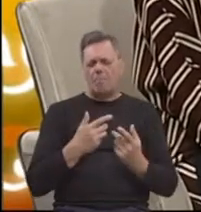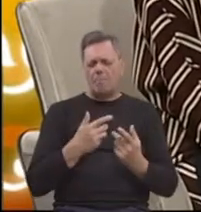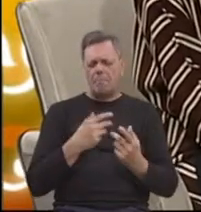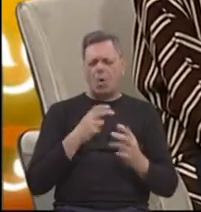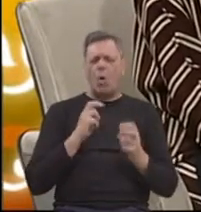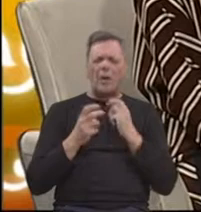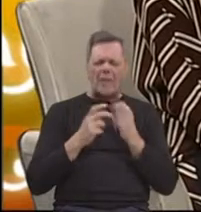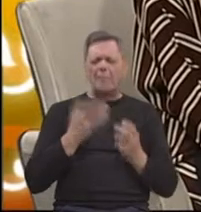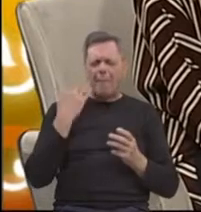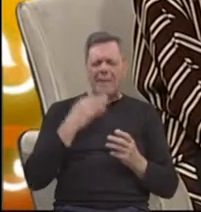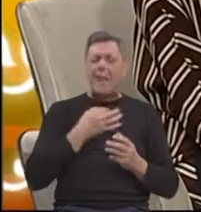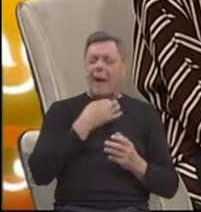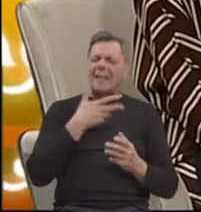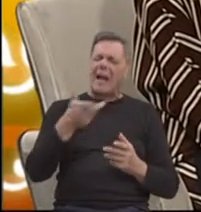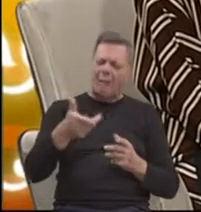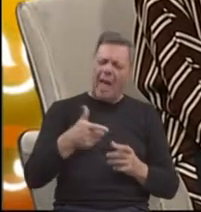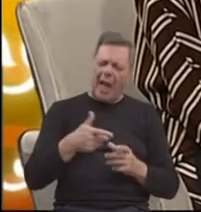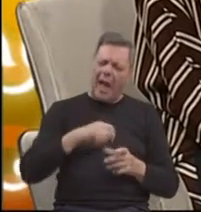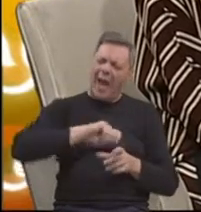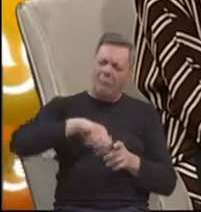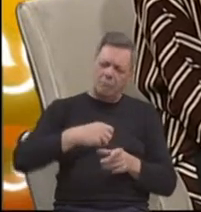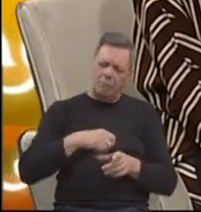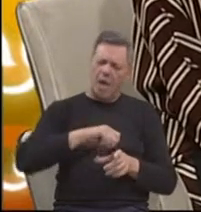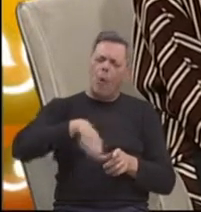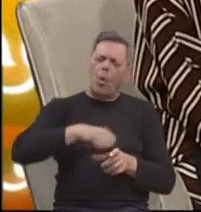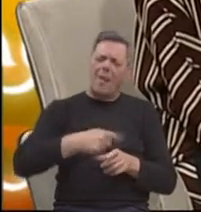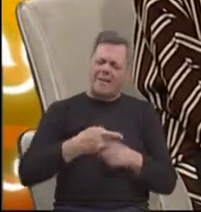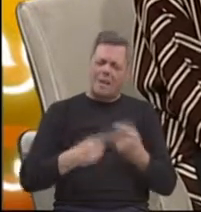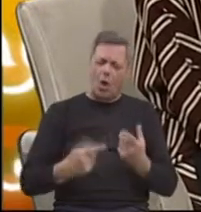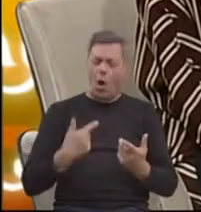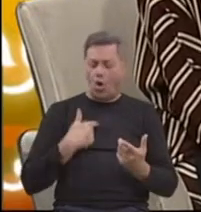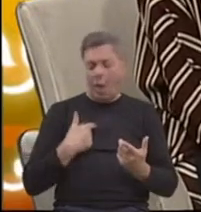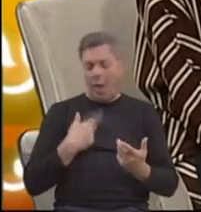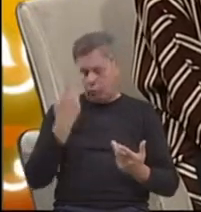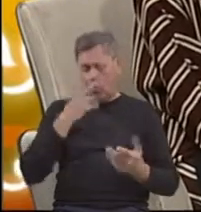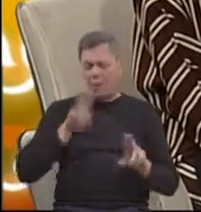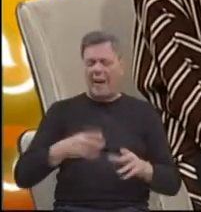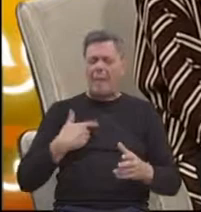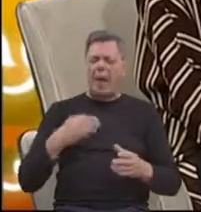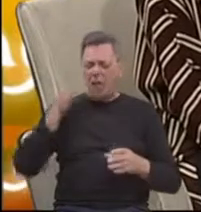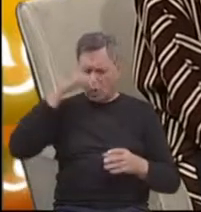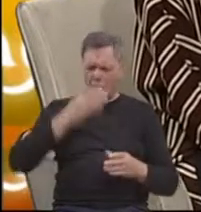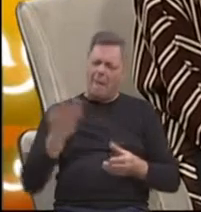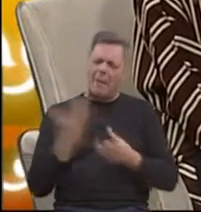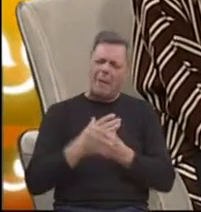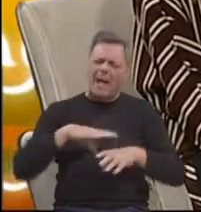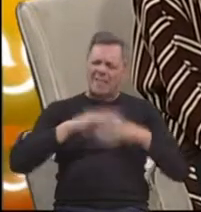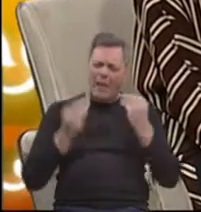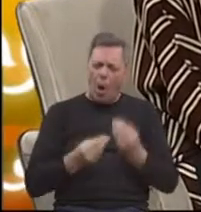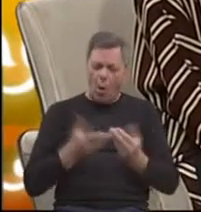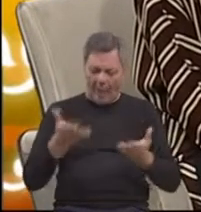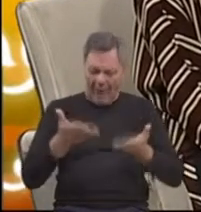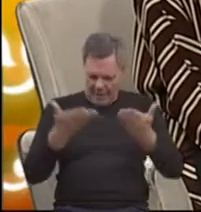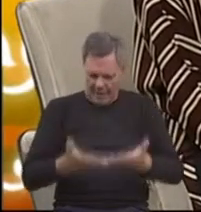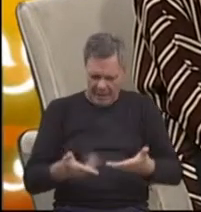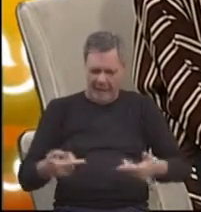odnosno kulinarski dio. To je konačno točka na i cijele naše struke. Primjena ovog svega što ćemo pričamo na tanjuru,